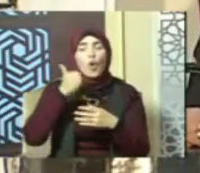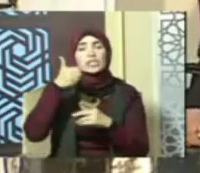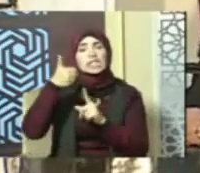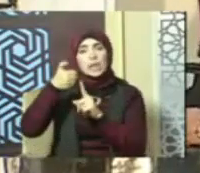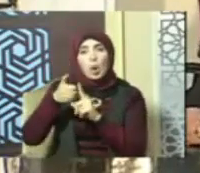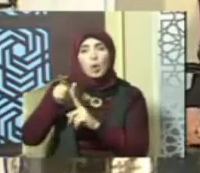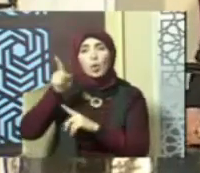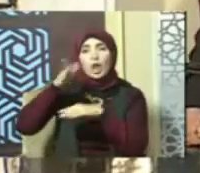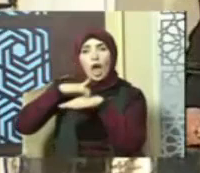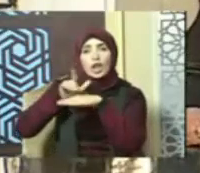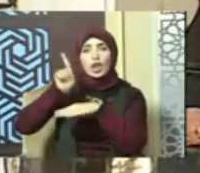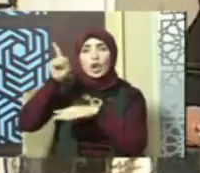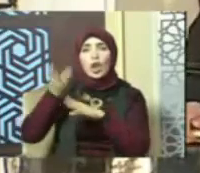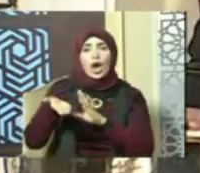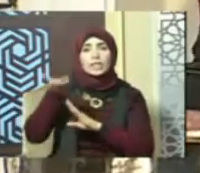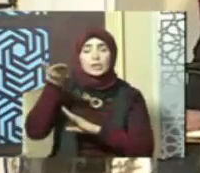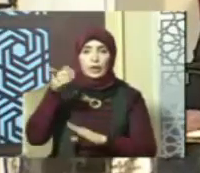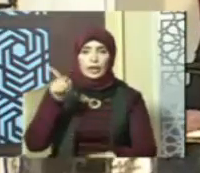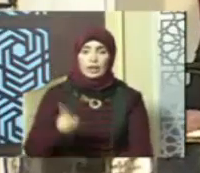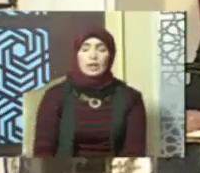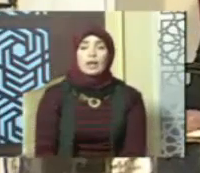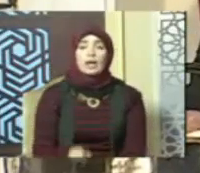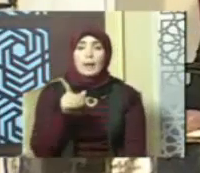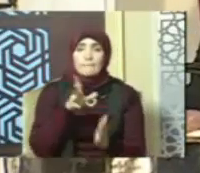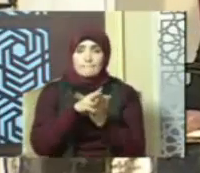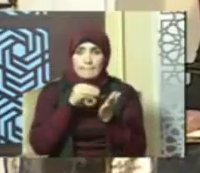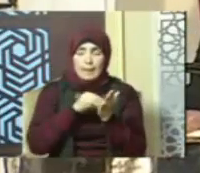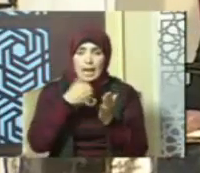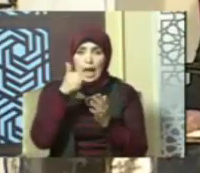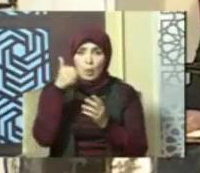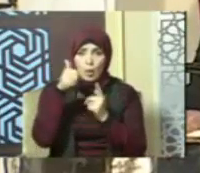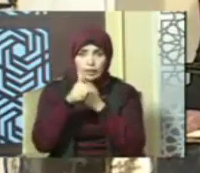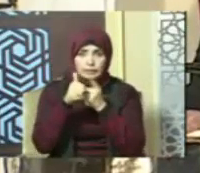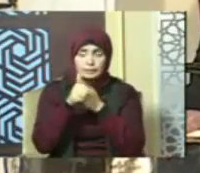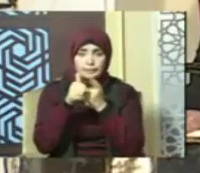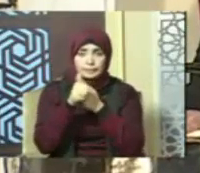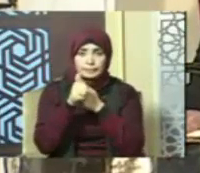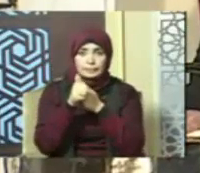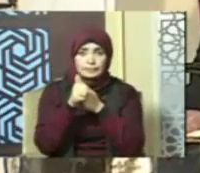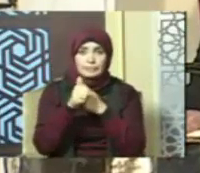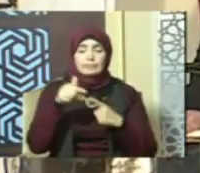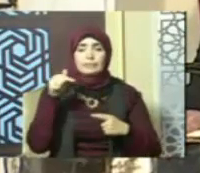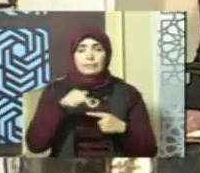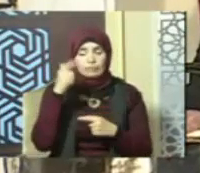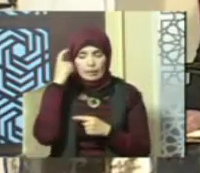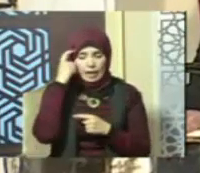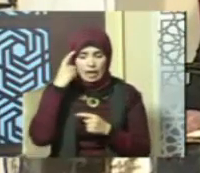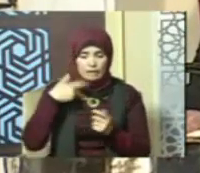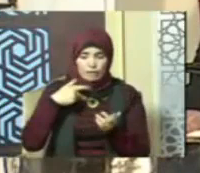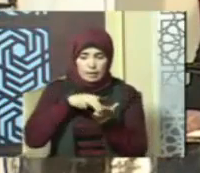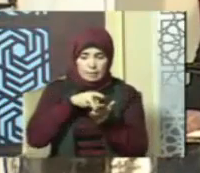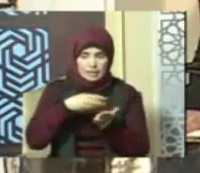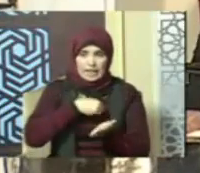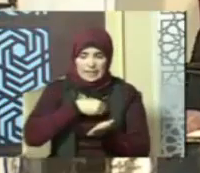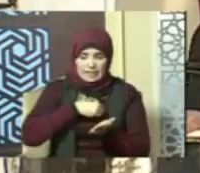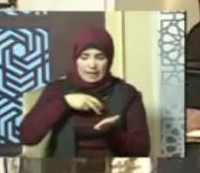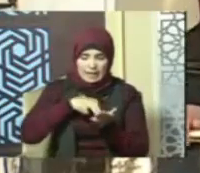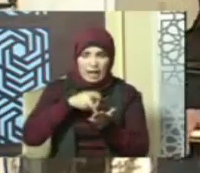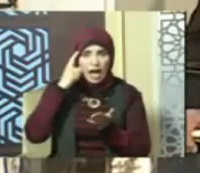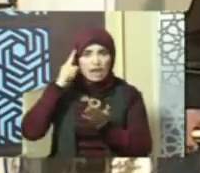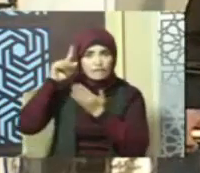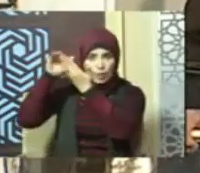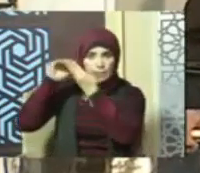وجل. أما عن الأولى وهي حتمية الأخذ بالأسباب، فيقول